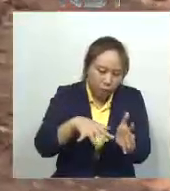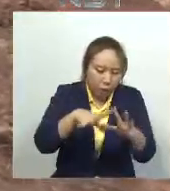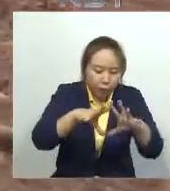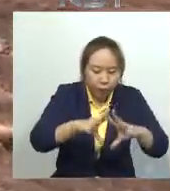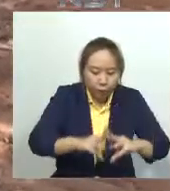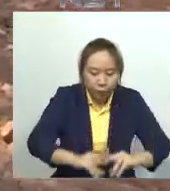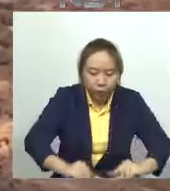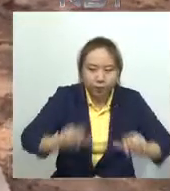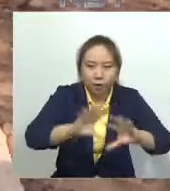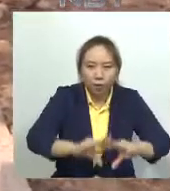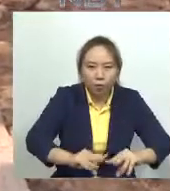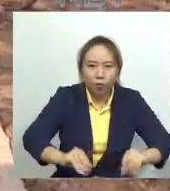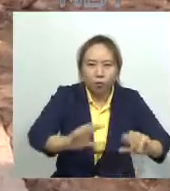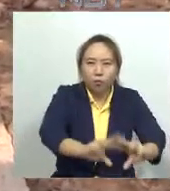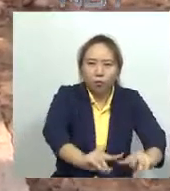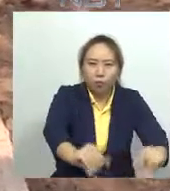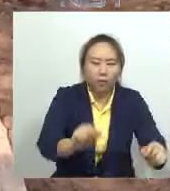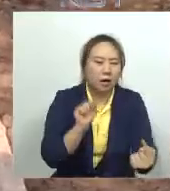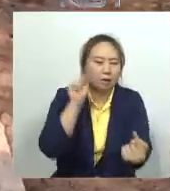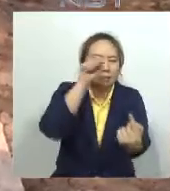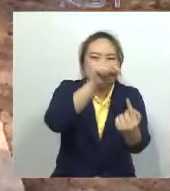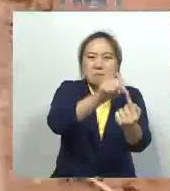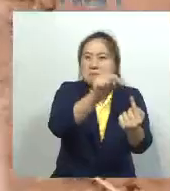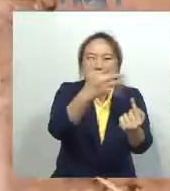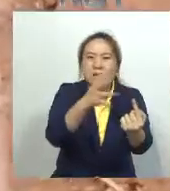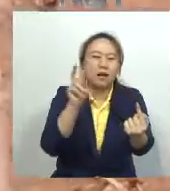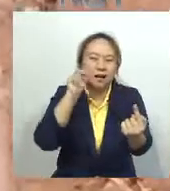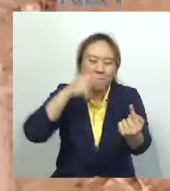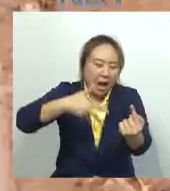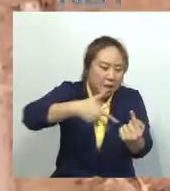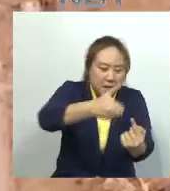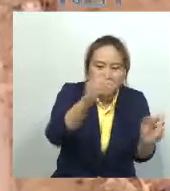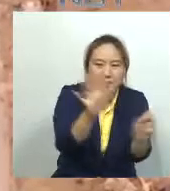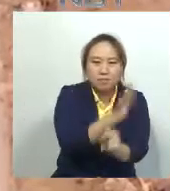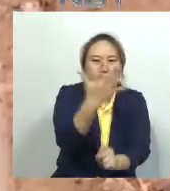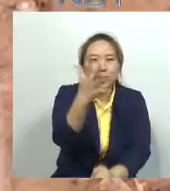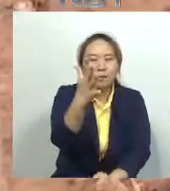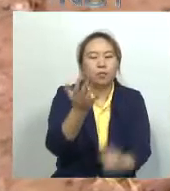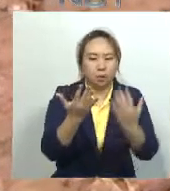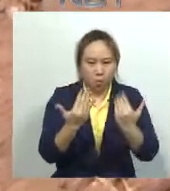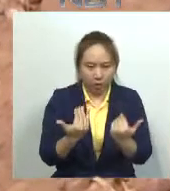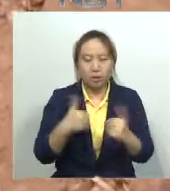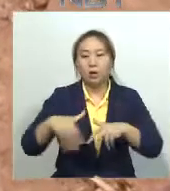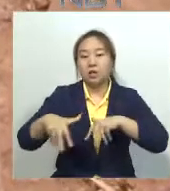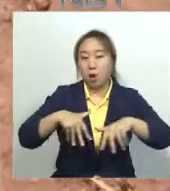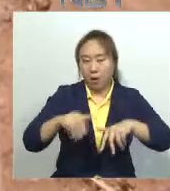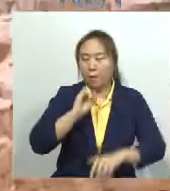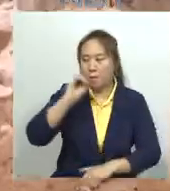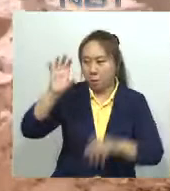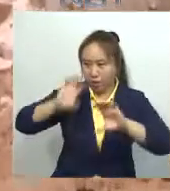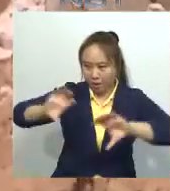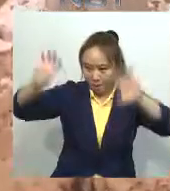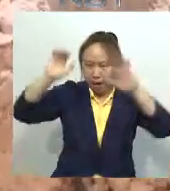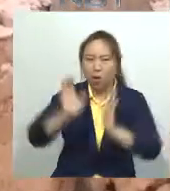างจำนวนมากพื้นที่ทำการเกษตรปลายน้ำเนี่ยก็ไม่สามารถที่จะรับน้ำได้อย่างเพียงพอซึ่งชาวบ้านก็ได้ขอบคุณรัฐบาลแหละครับ